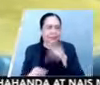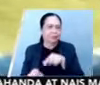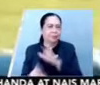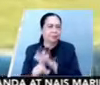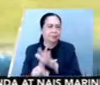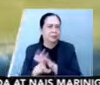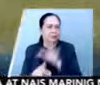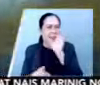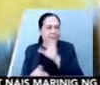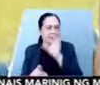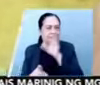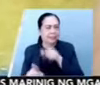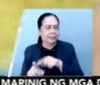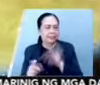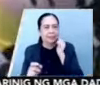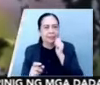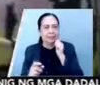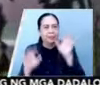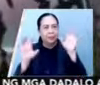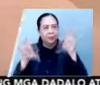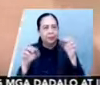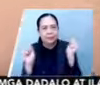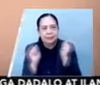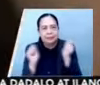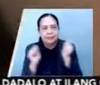daw ito tuwing rainy o cold weather.